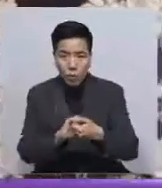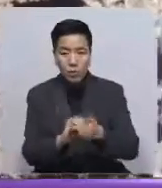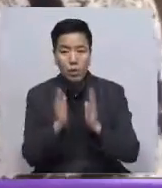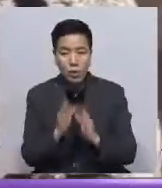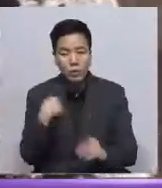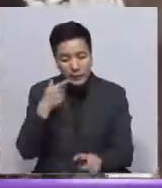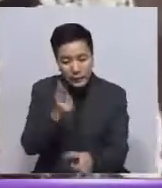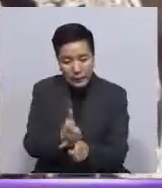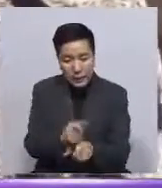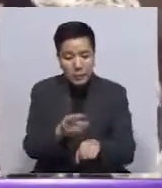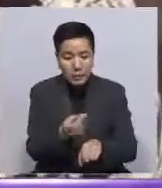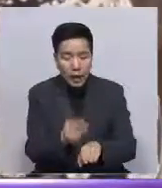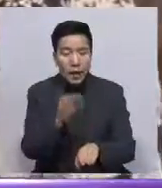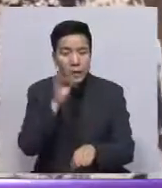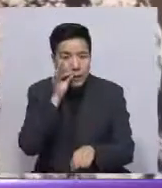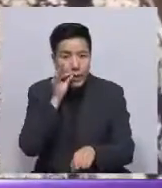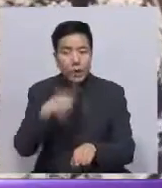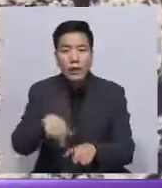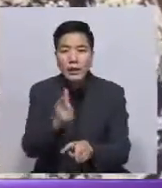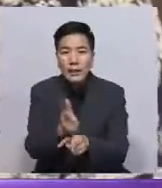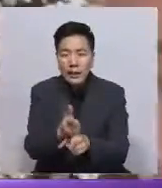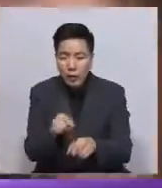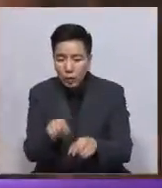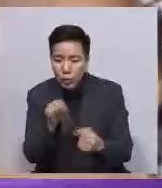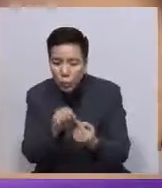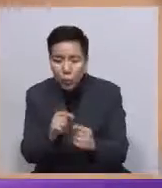ยงสัตว์อาทิสุนัขและแมวหรือสัตว์ที่เลี้ยงลูกด้วยนม